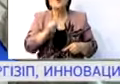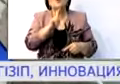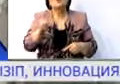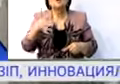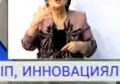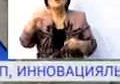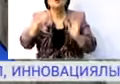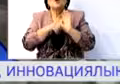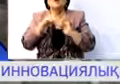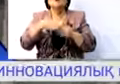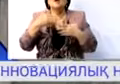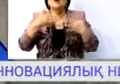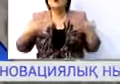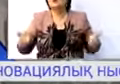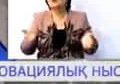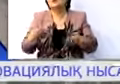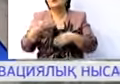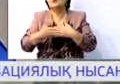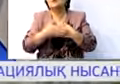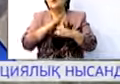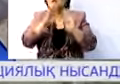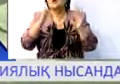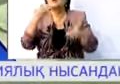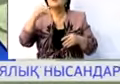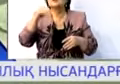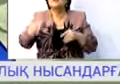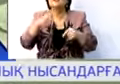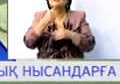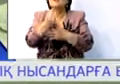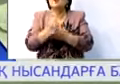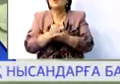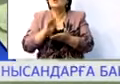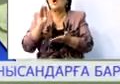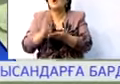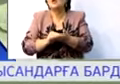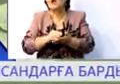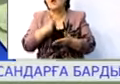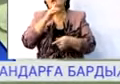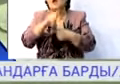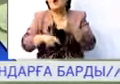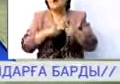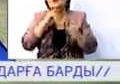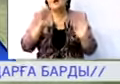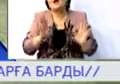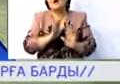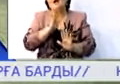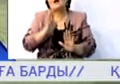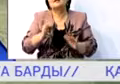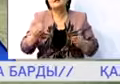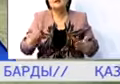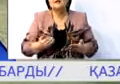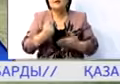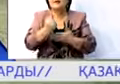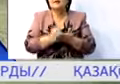музейінде 56 мыңға жуық жәдігер сақтаулы. Оның 30 мыңы негізгі қорға қойылған. Дәуірлердің үнін дәріптеп, сан ғасырлардың